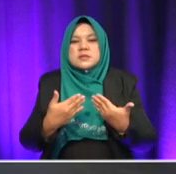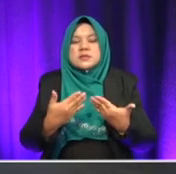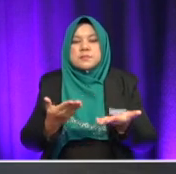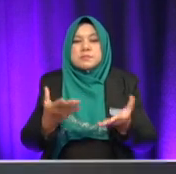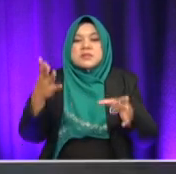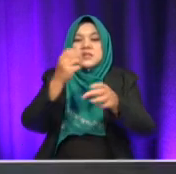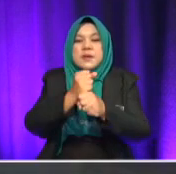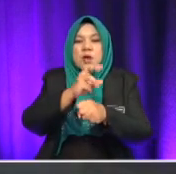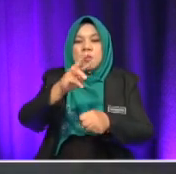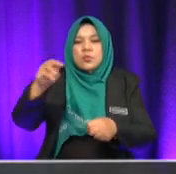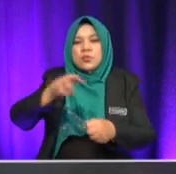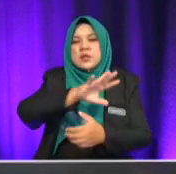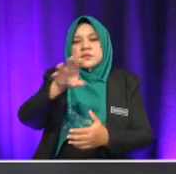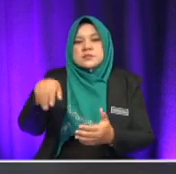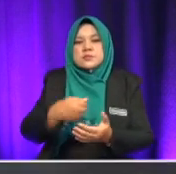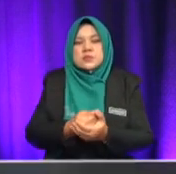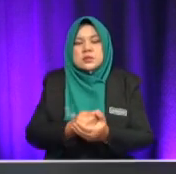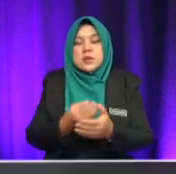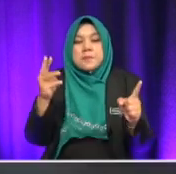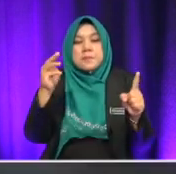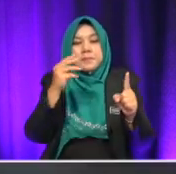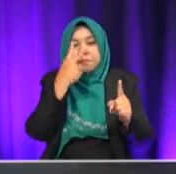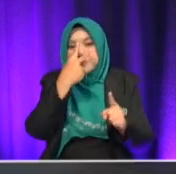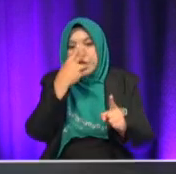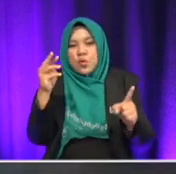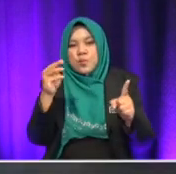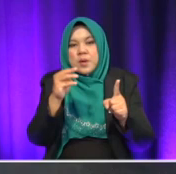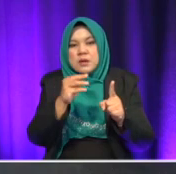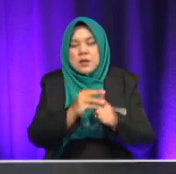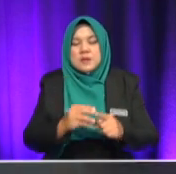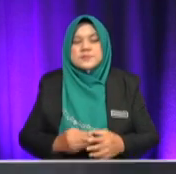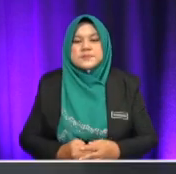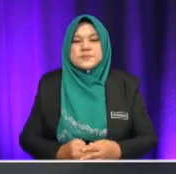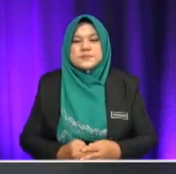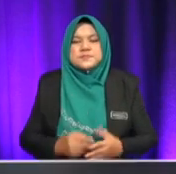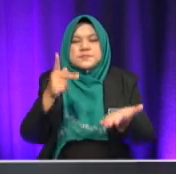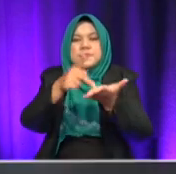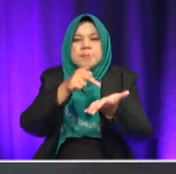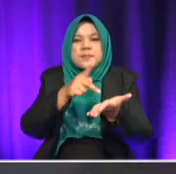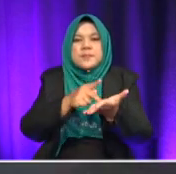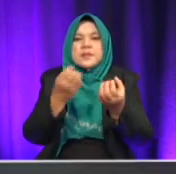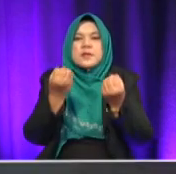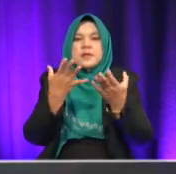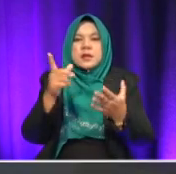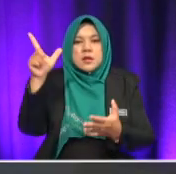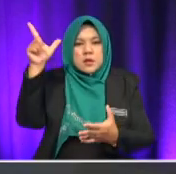Oke Mari kita lihat markah yang dipaparkan pada hari ini coba marka